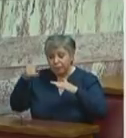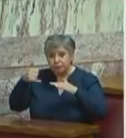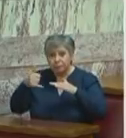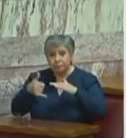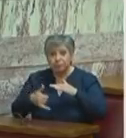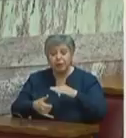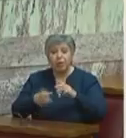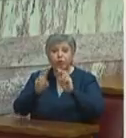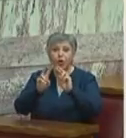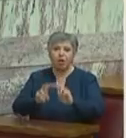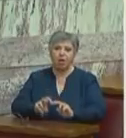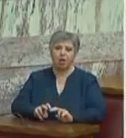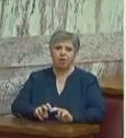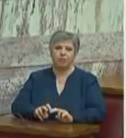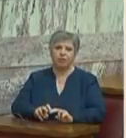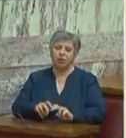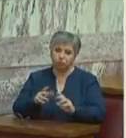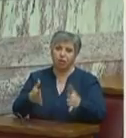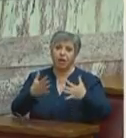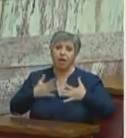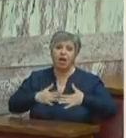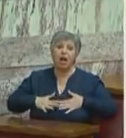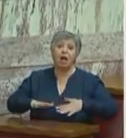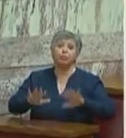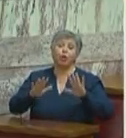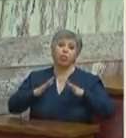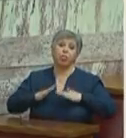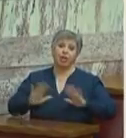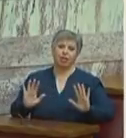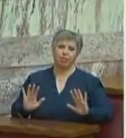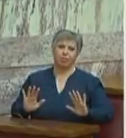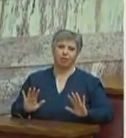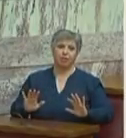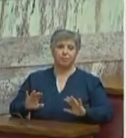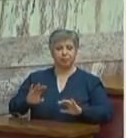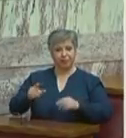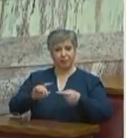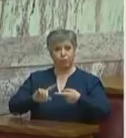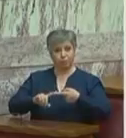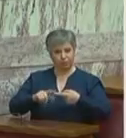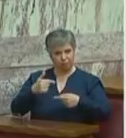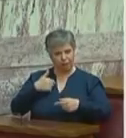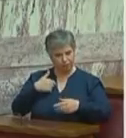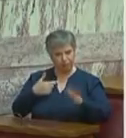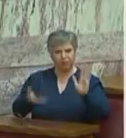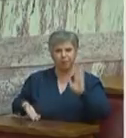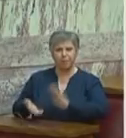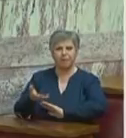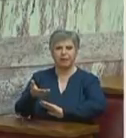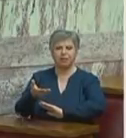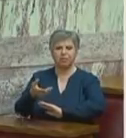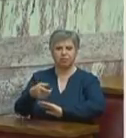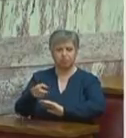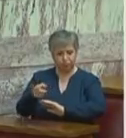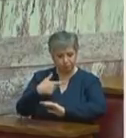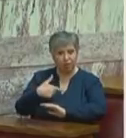επί της ουσίας. Θα ερευνηθεί επί της ουσίας πρώτον με τις μηνύσεις που έχουμε υποβάλει και με τις αγωγές που